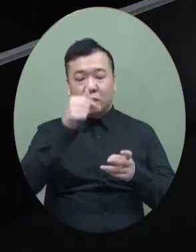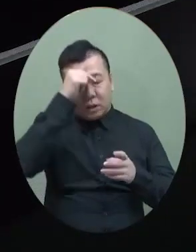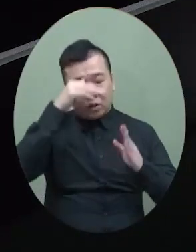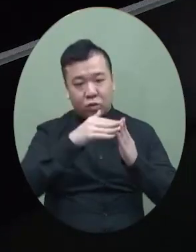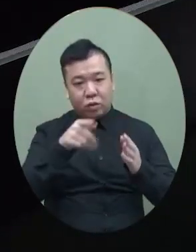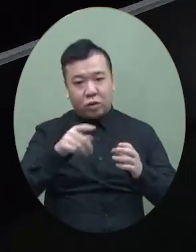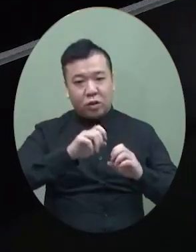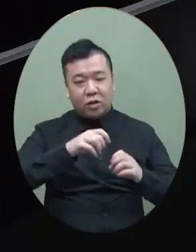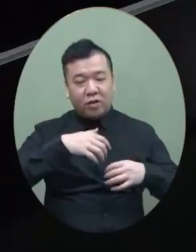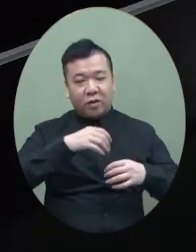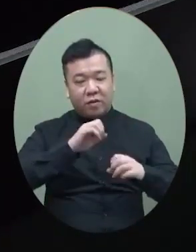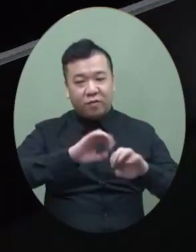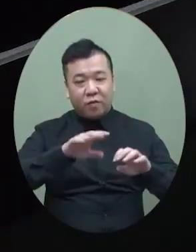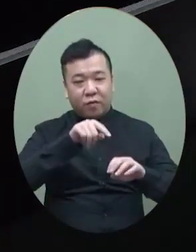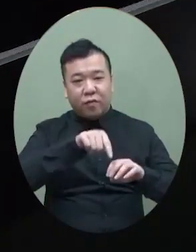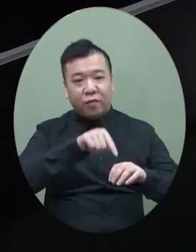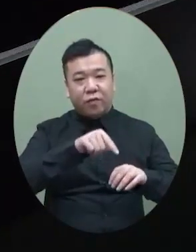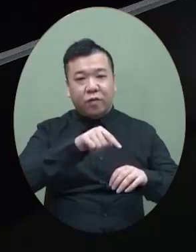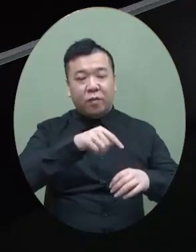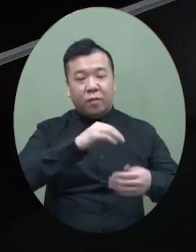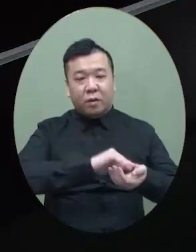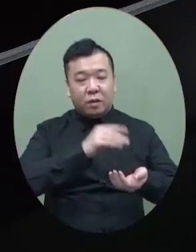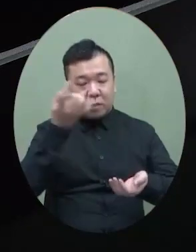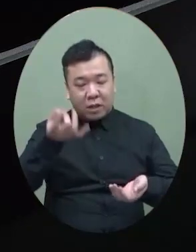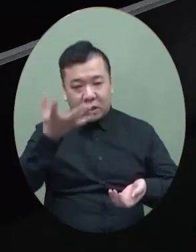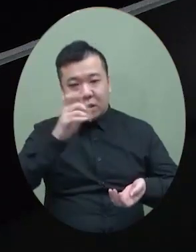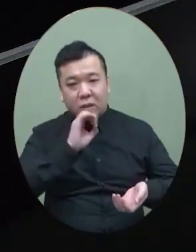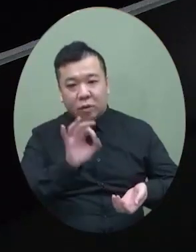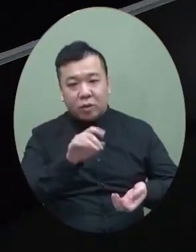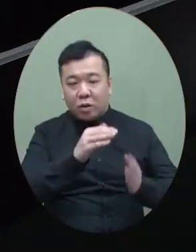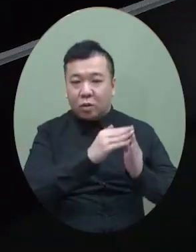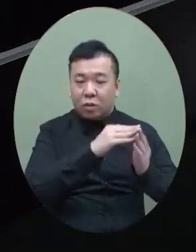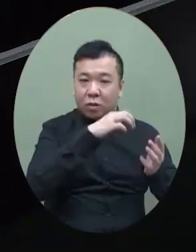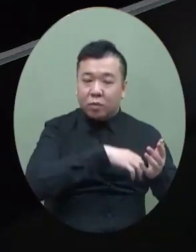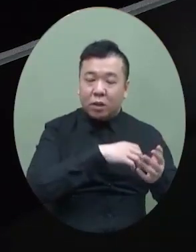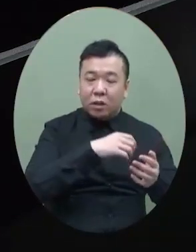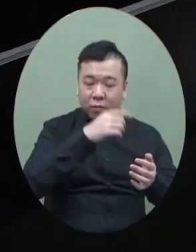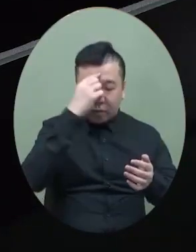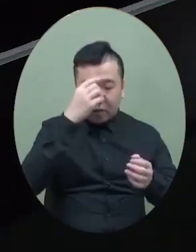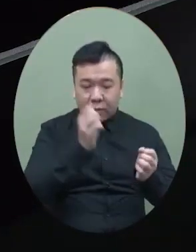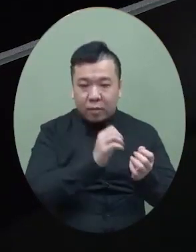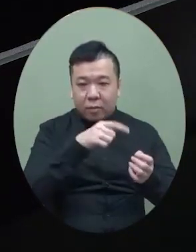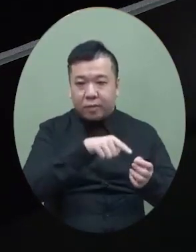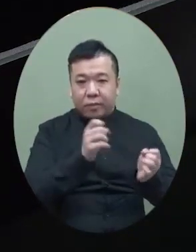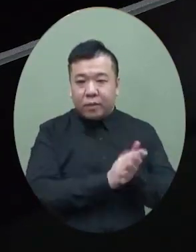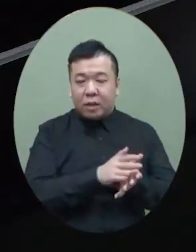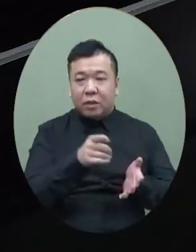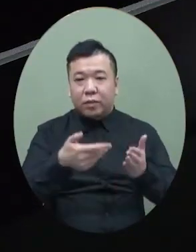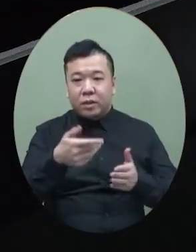啊，其實佢有冇一啲嘅感染嘅源頭揾得到咧？係會唔會係屋企感染啊，定還是係院內感染嘅一啲可能性咧？